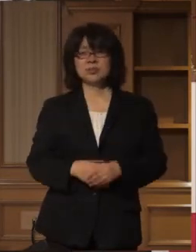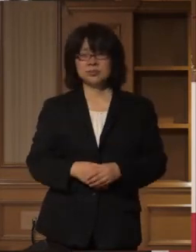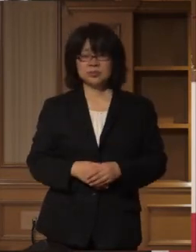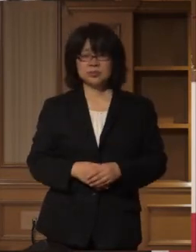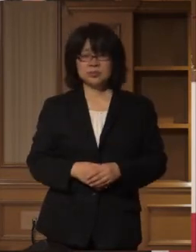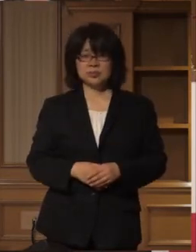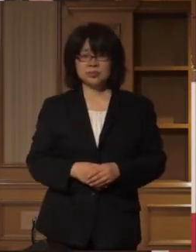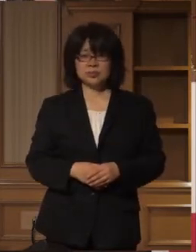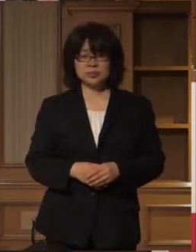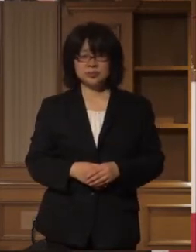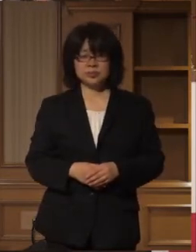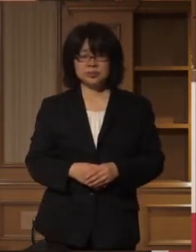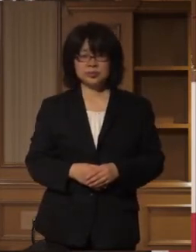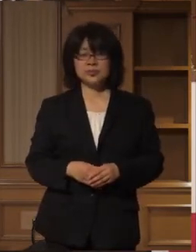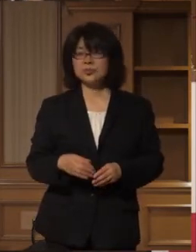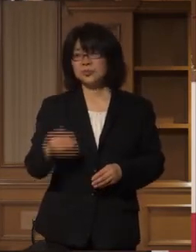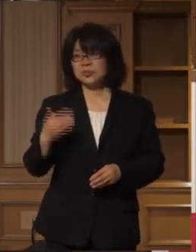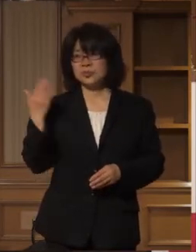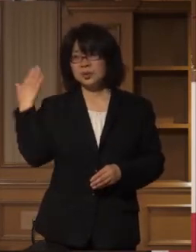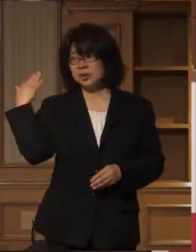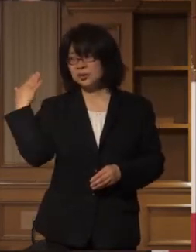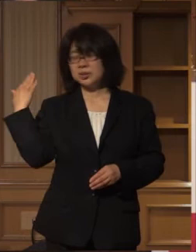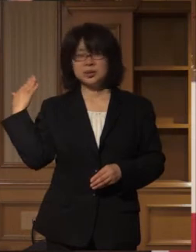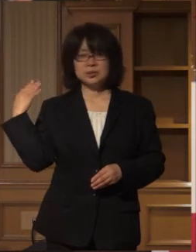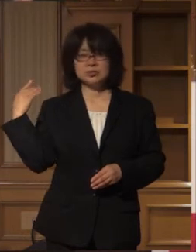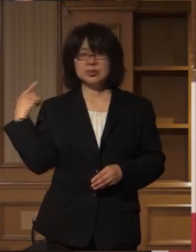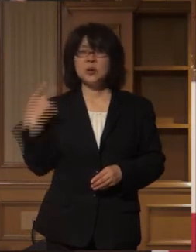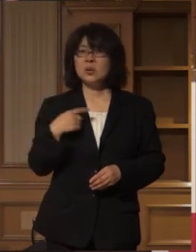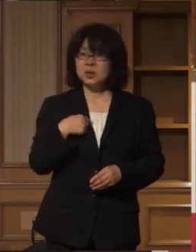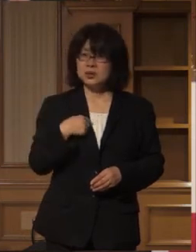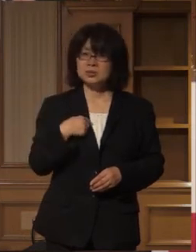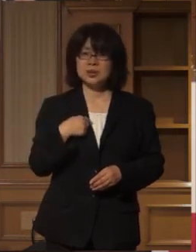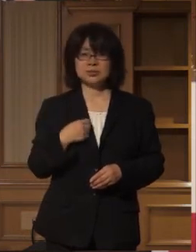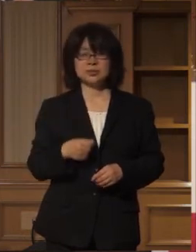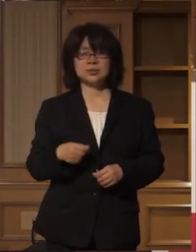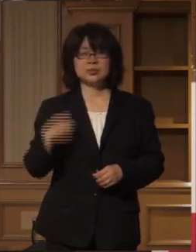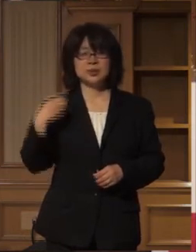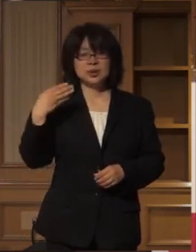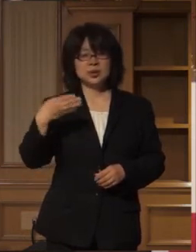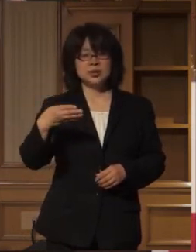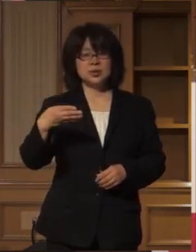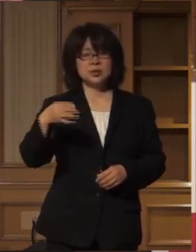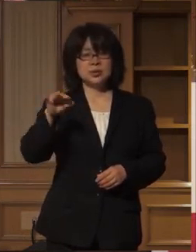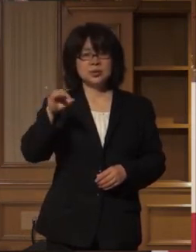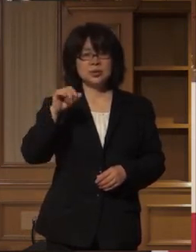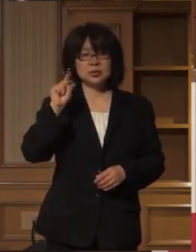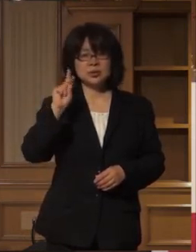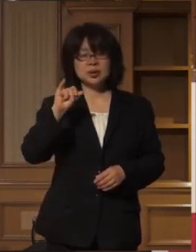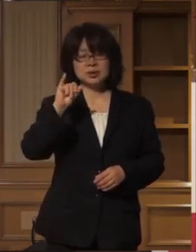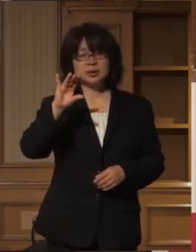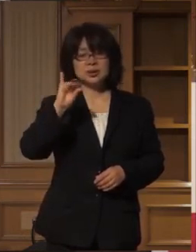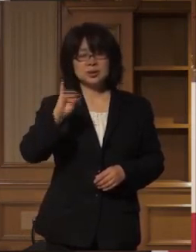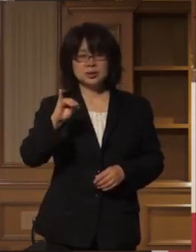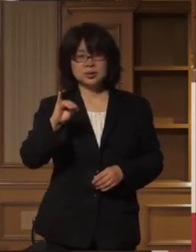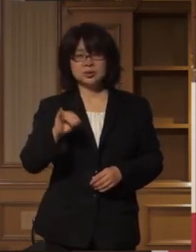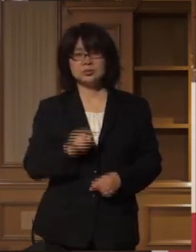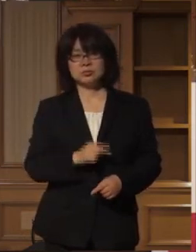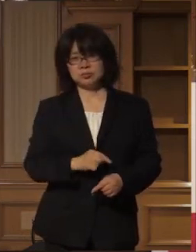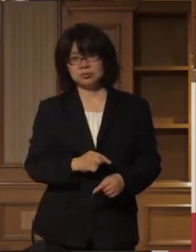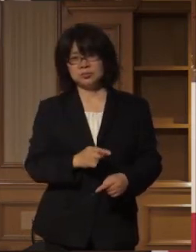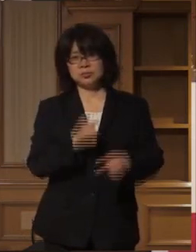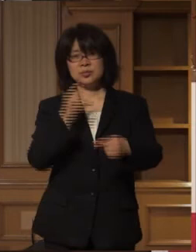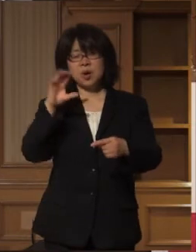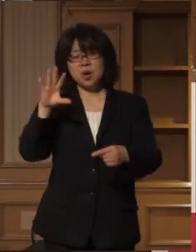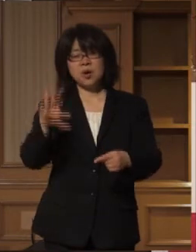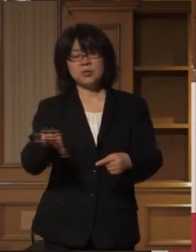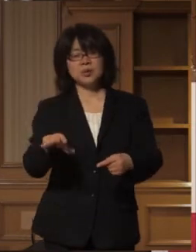の方が来られてたんですね。それで秋元牧師に確認してみたら、じゃあなんかそっちの方も話し進めてもいいという話だ